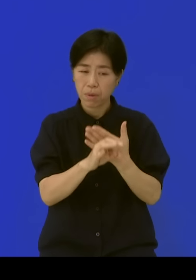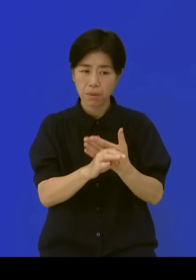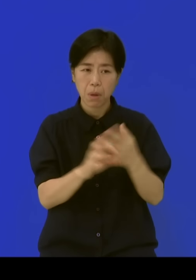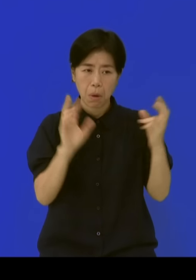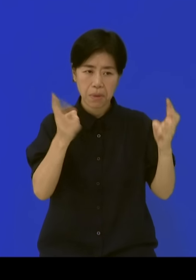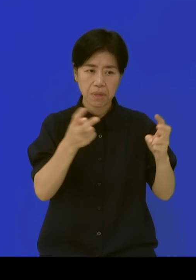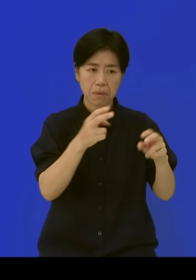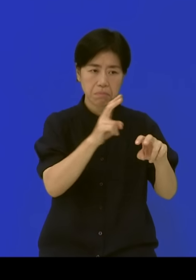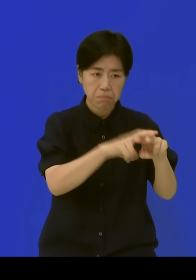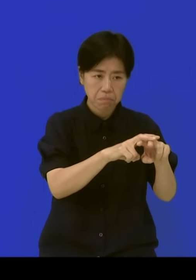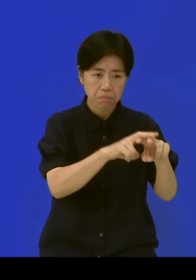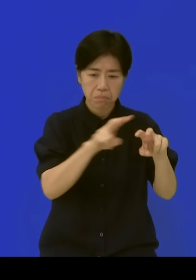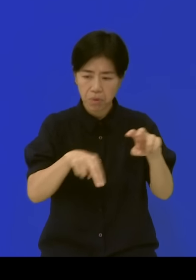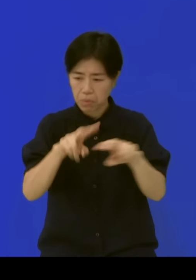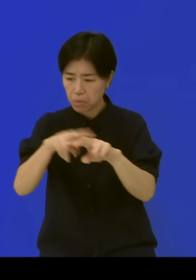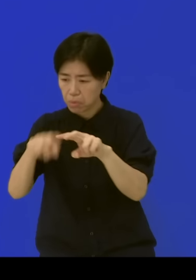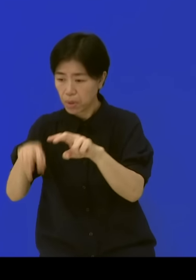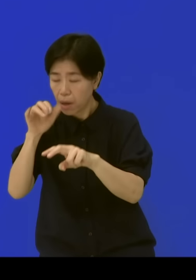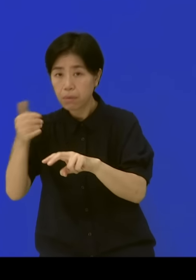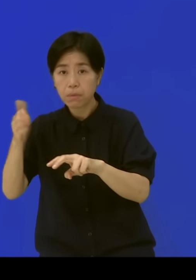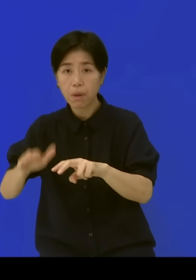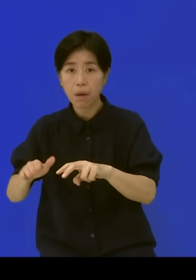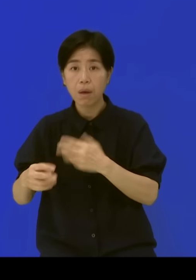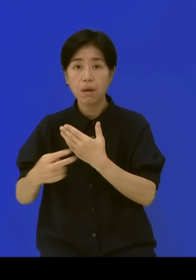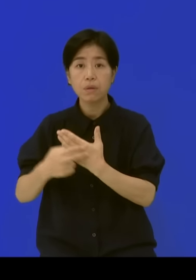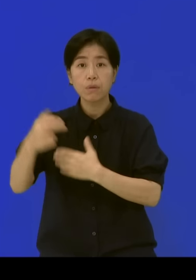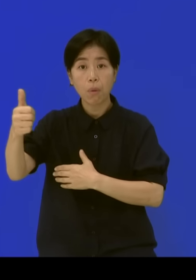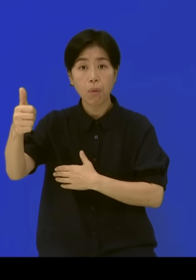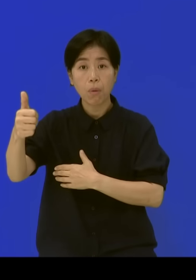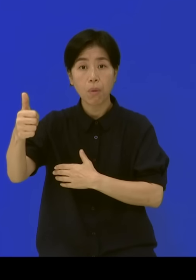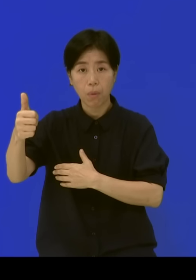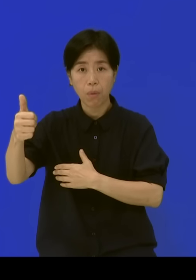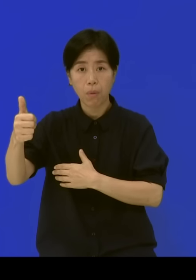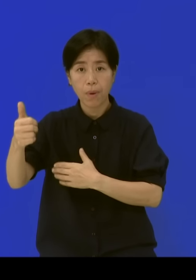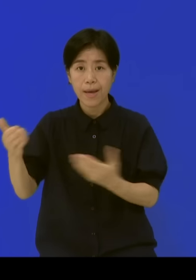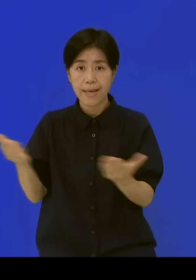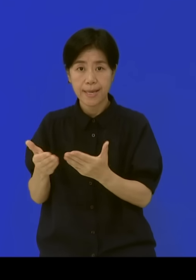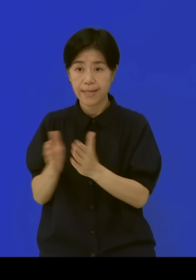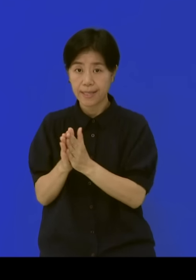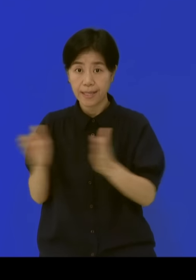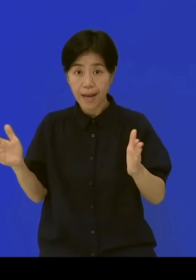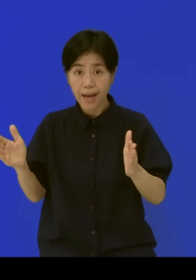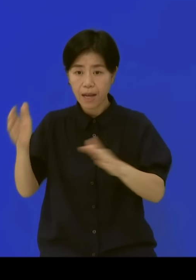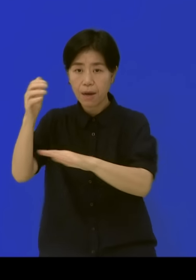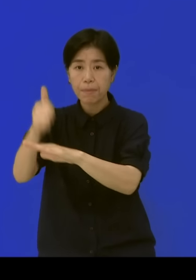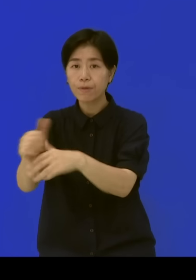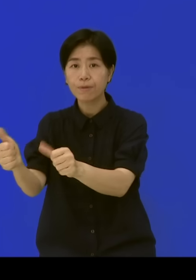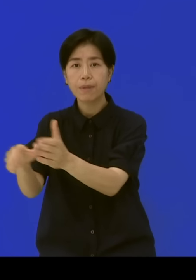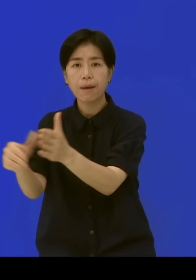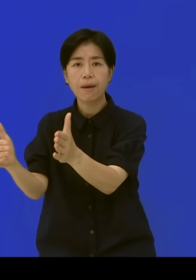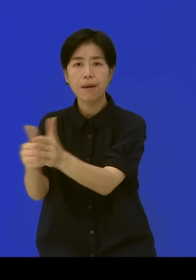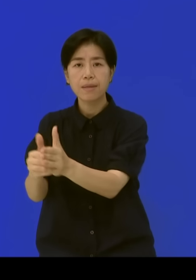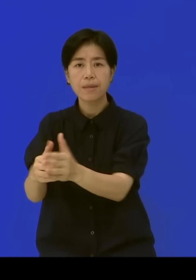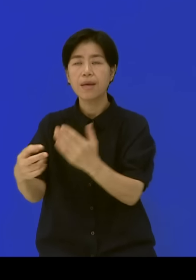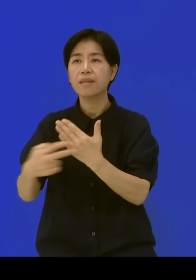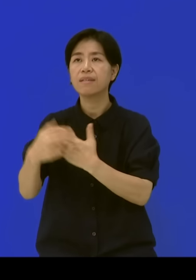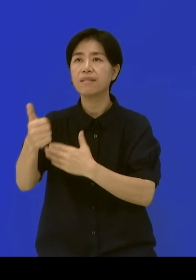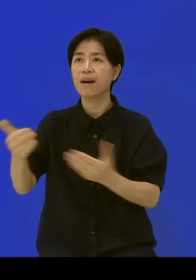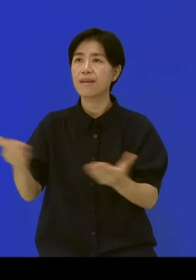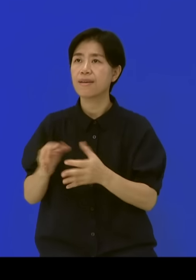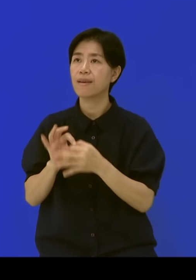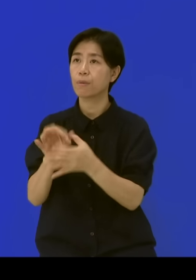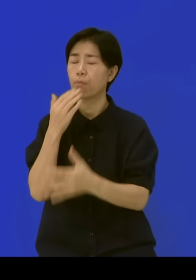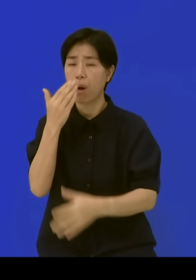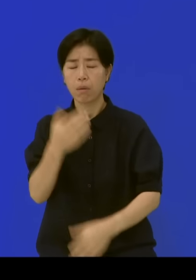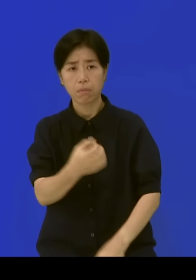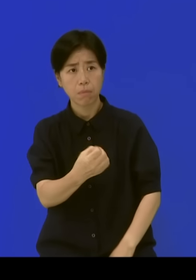가는데, 의대는 의대에 발을 놓는 순간 평생 의료계에서 일하게 돼서 아주 좋다라고 저한테 말씀을 해주시더라고요. 근데 전 사실 그 얘기가